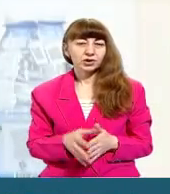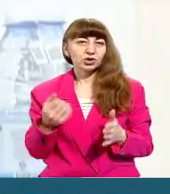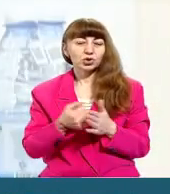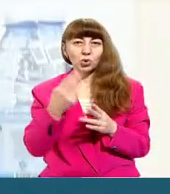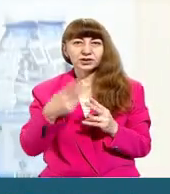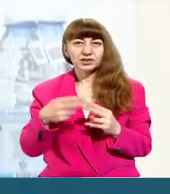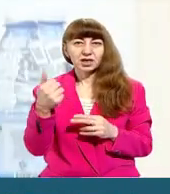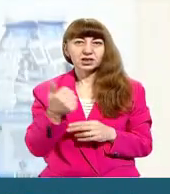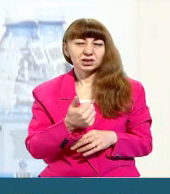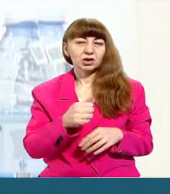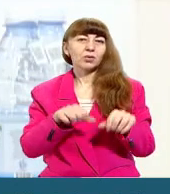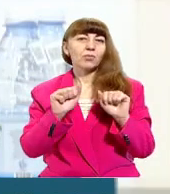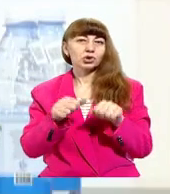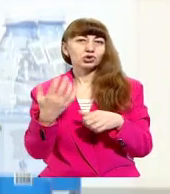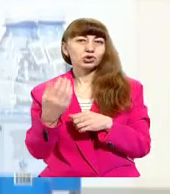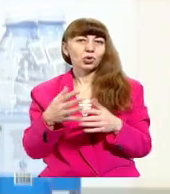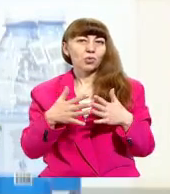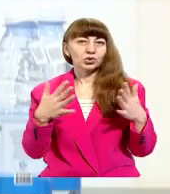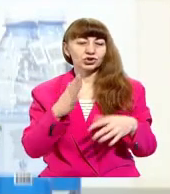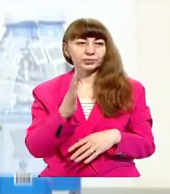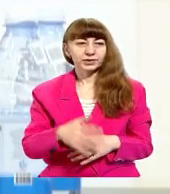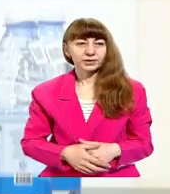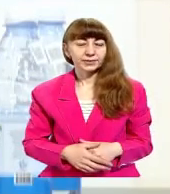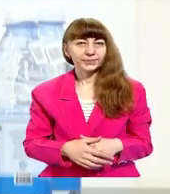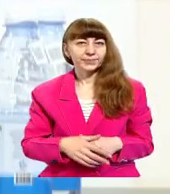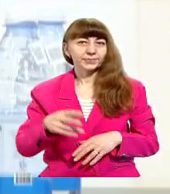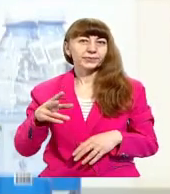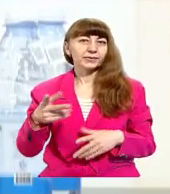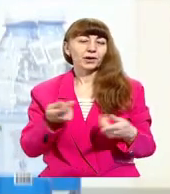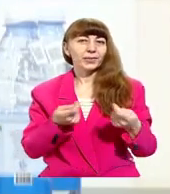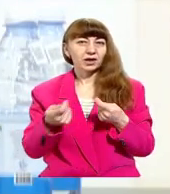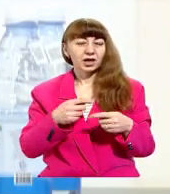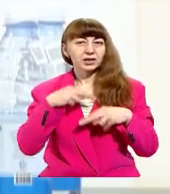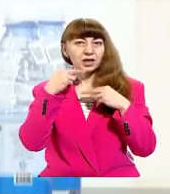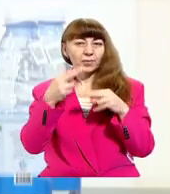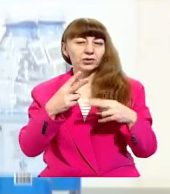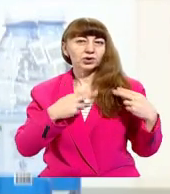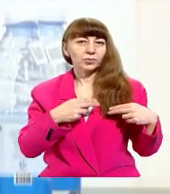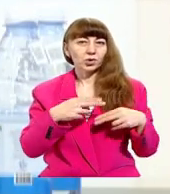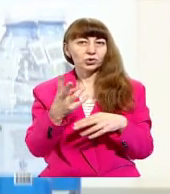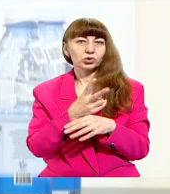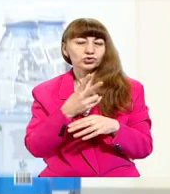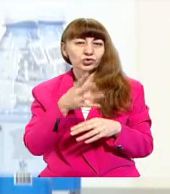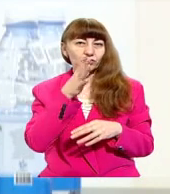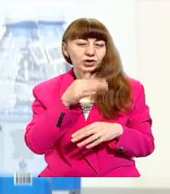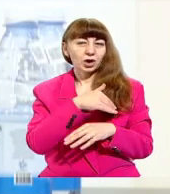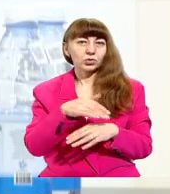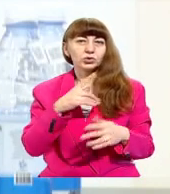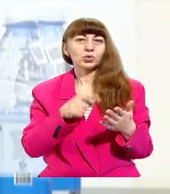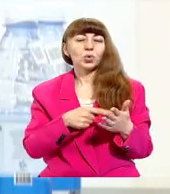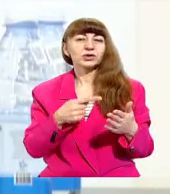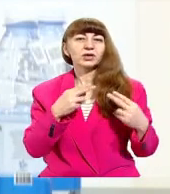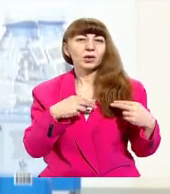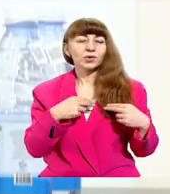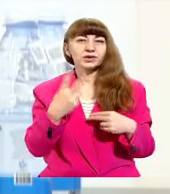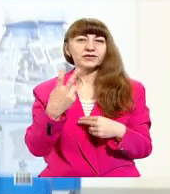Силами подрядчиков работы проводятся. Мердігерлер жұмыстарын жасауда. Жақында біз түнгі уақытта ұйымдардың жұмысын